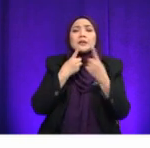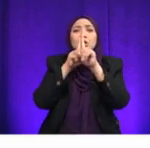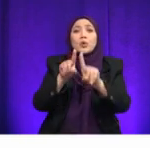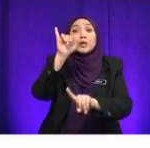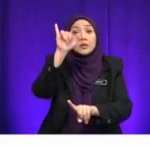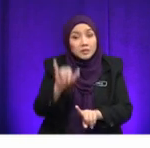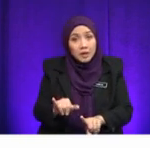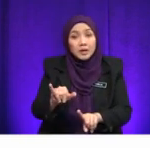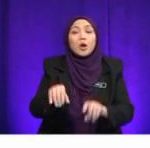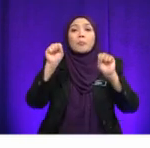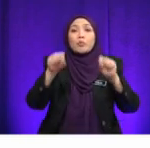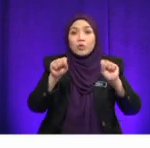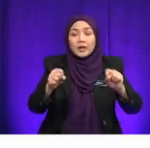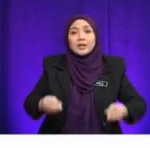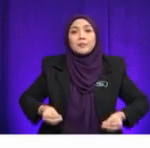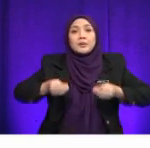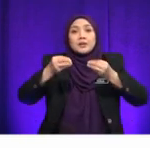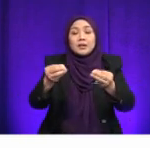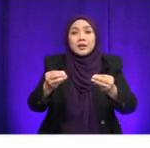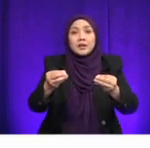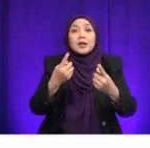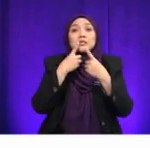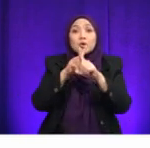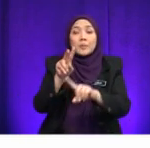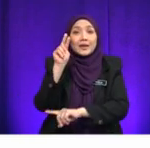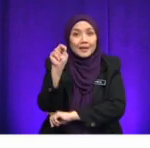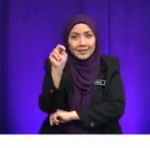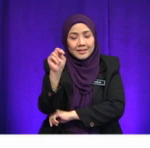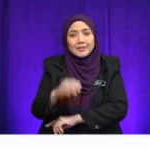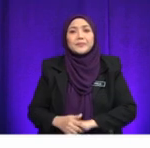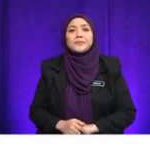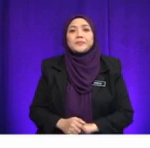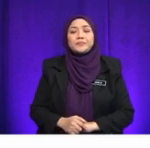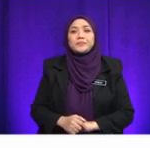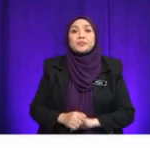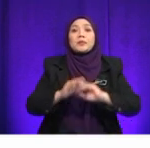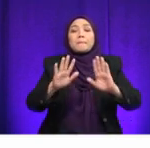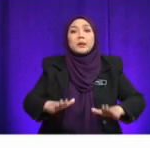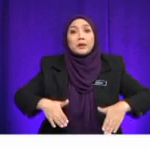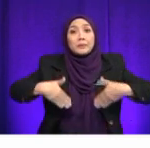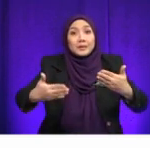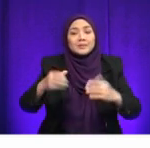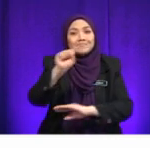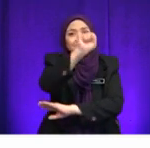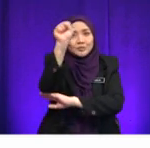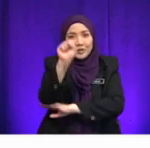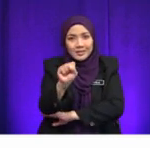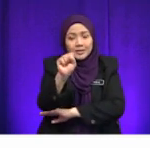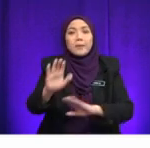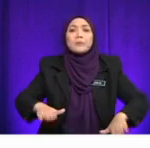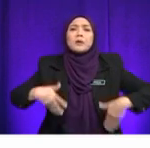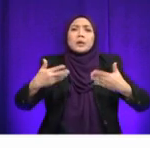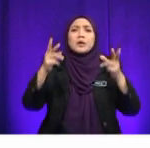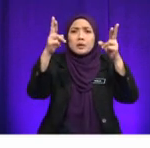gambarannya boleh diberikan dalam jawaban nanti Oke kita lihat soalnya adalah Bagaimanakah rakyat memainkan